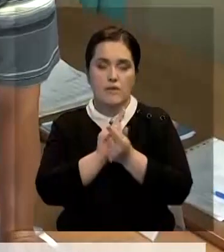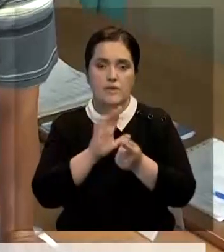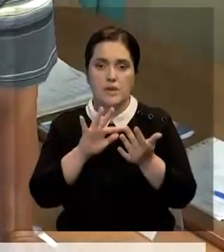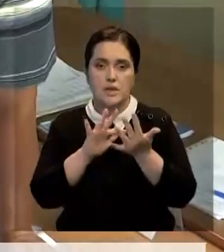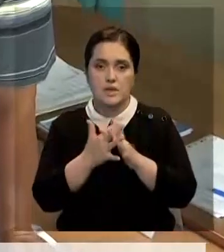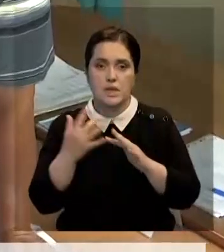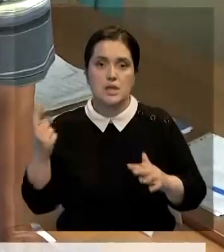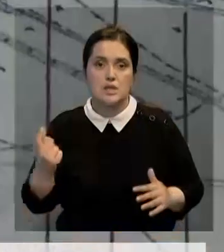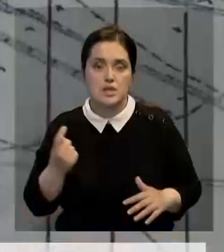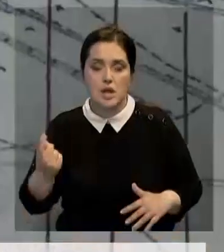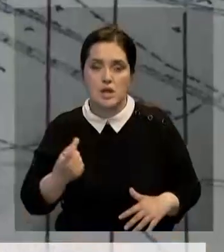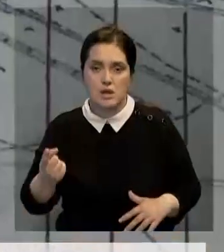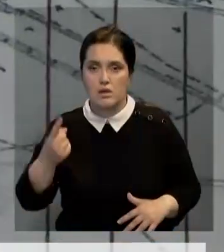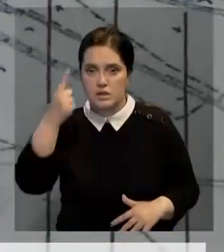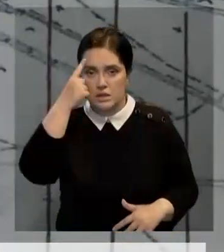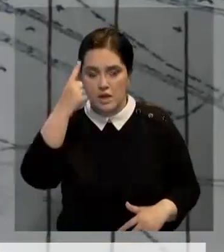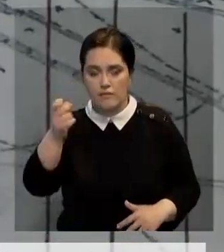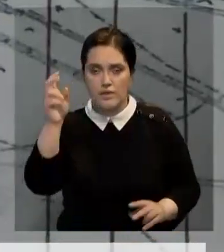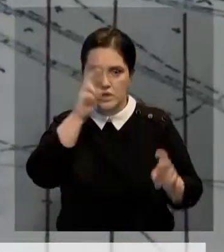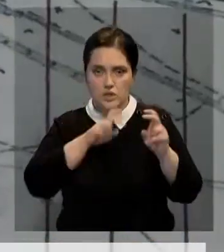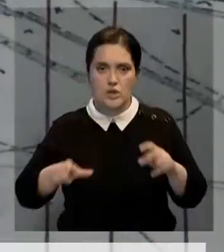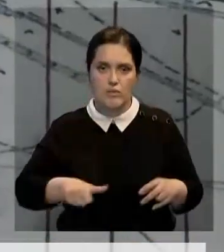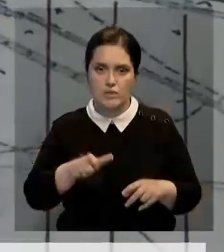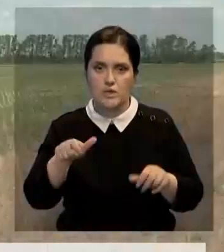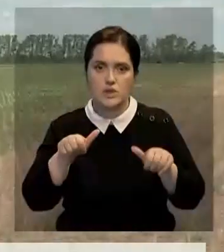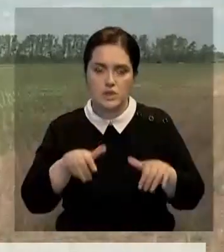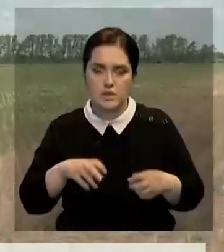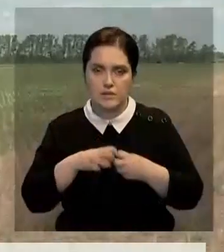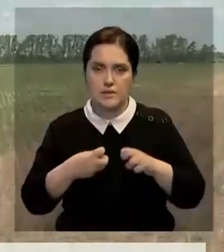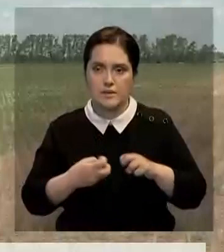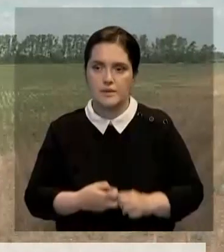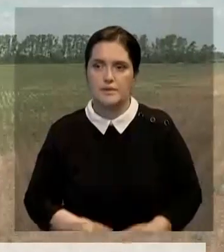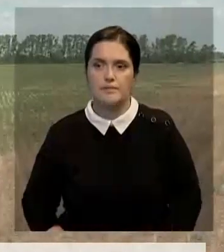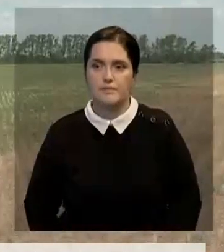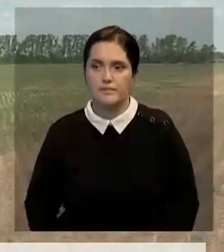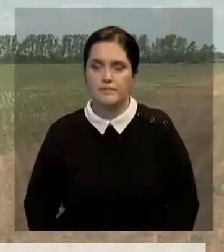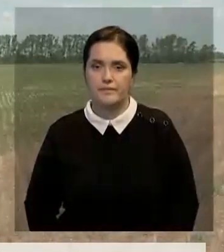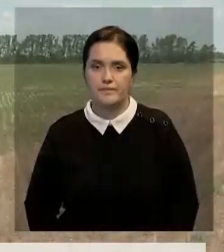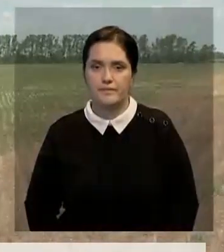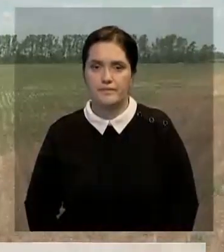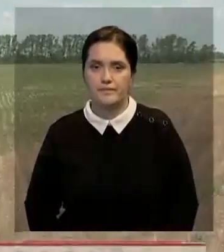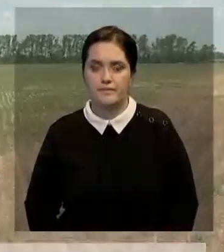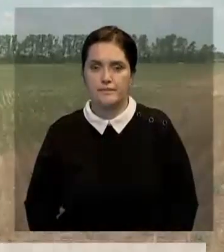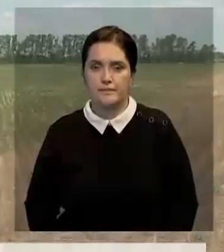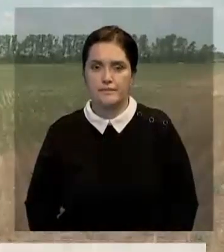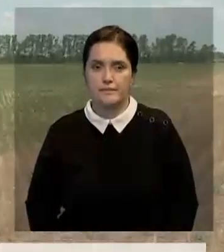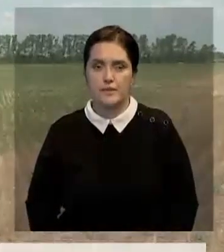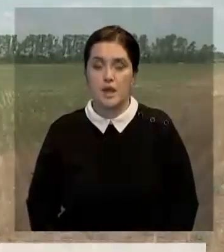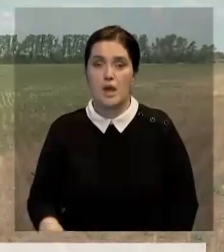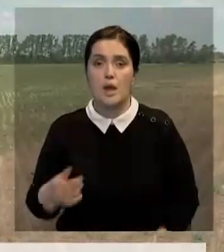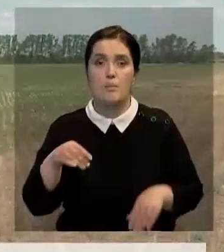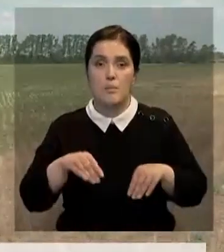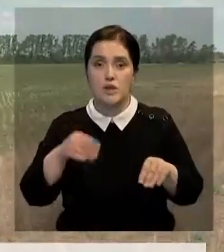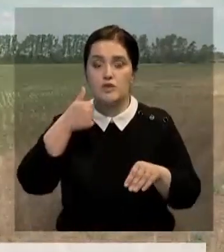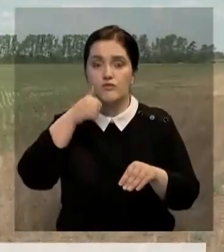сельчанами. Местные власти тем временем заявляют, что ищут пути решения проблемы. Что касается пастбищ, буквально вчера этот